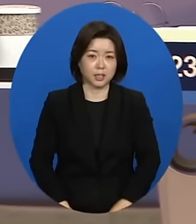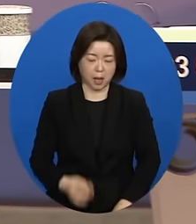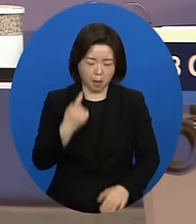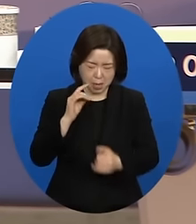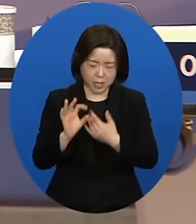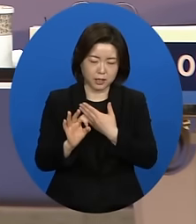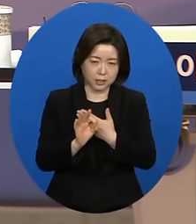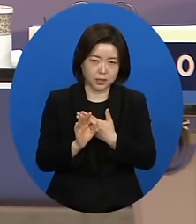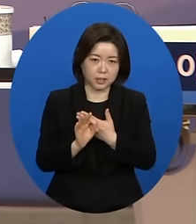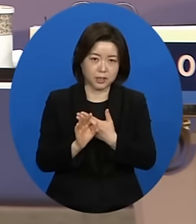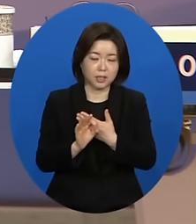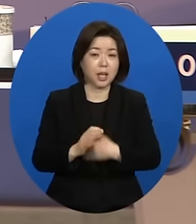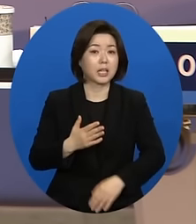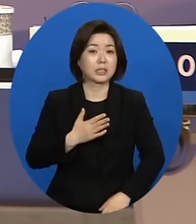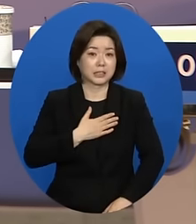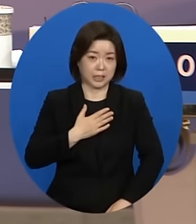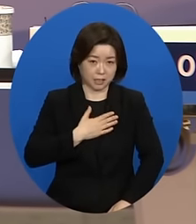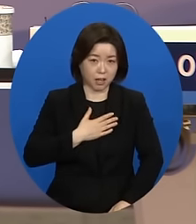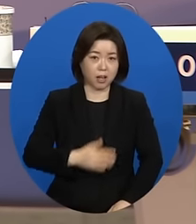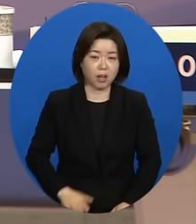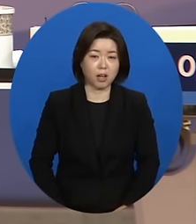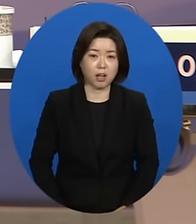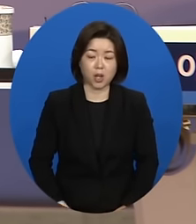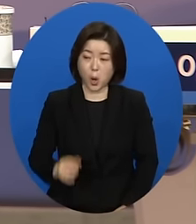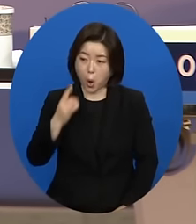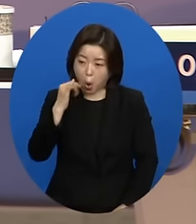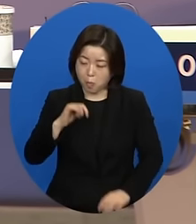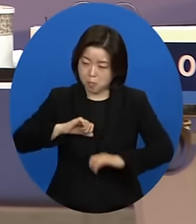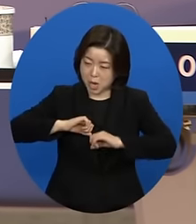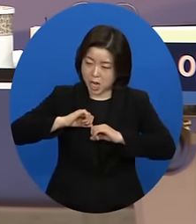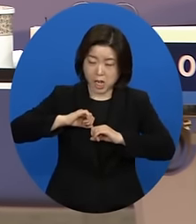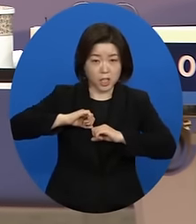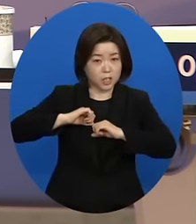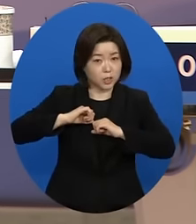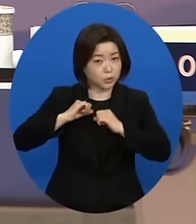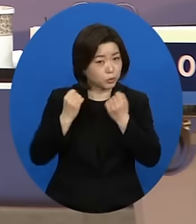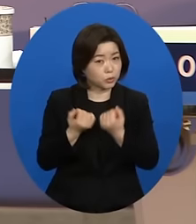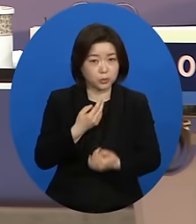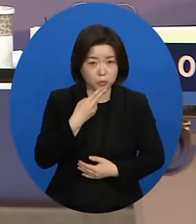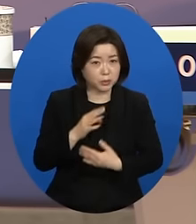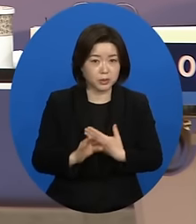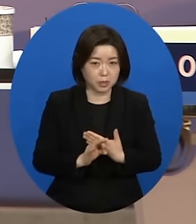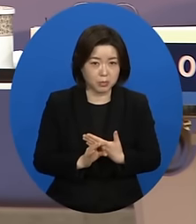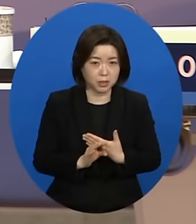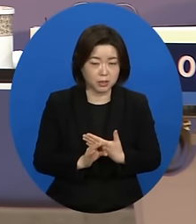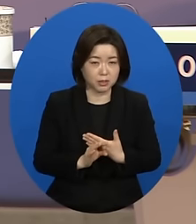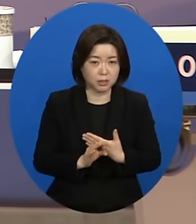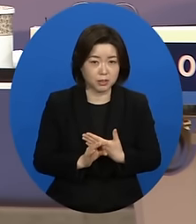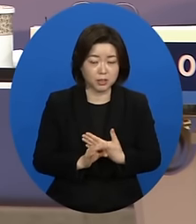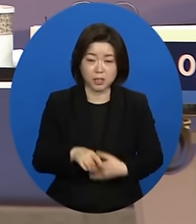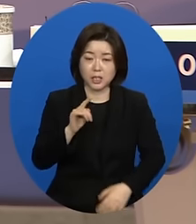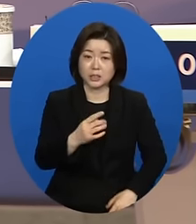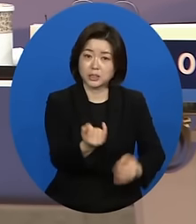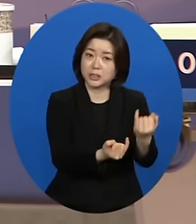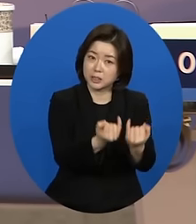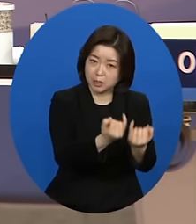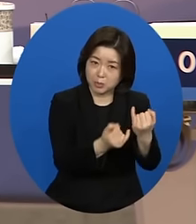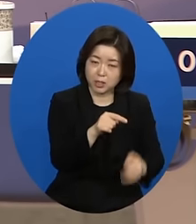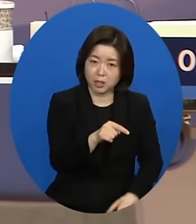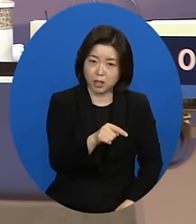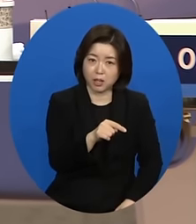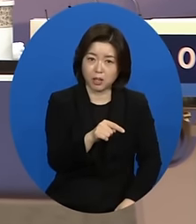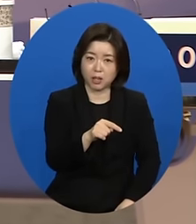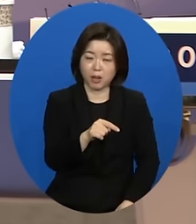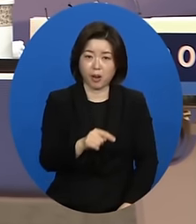만일 제가 엄마에게 순종하지 않았더라면 그 자매가